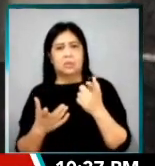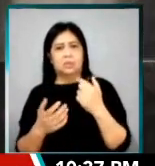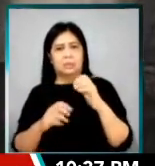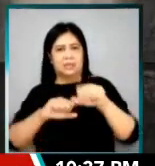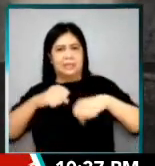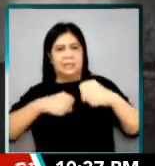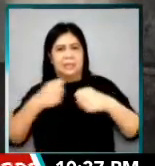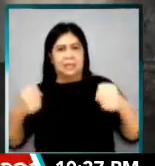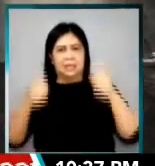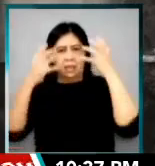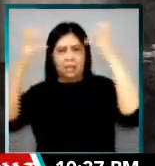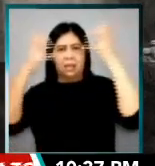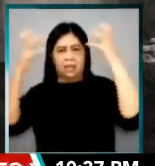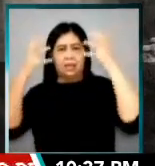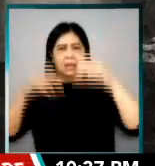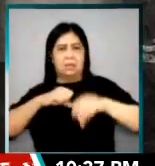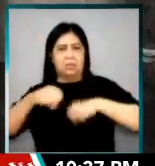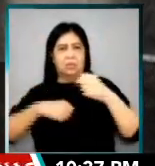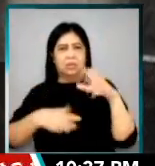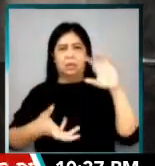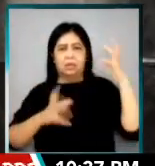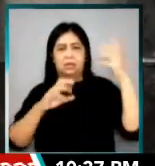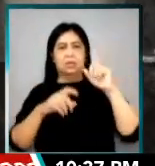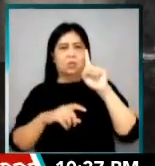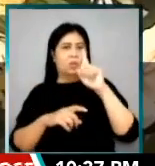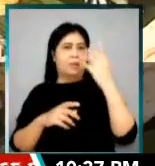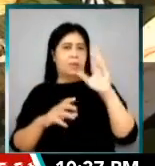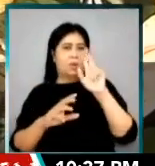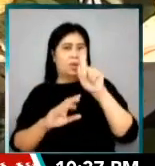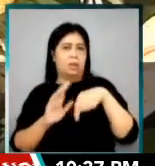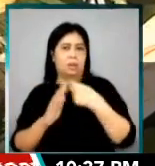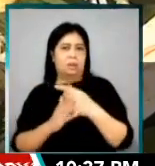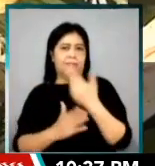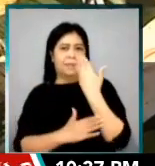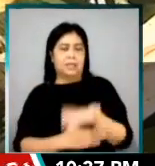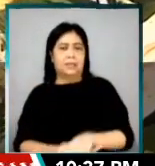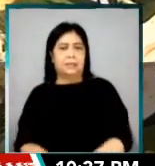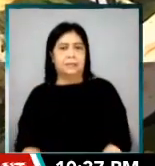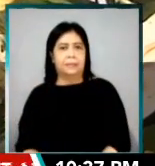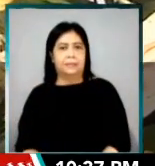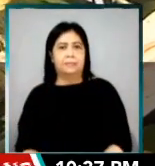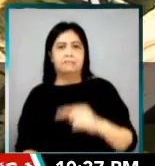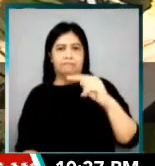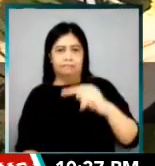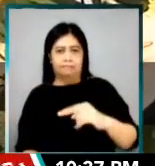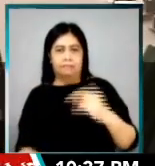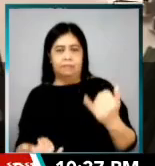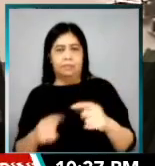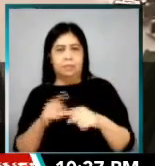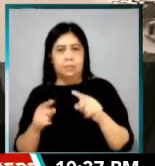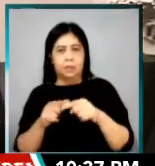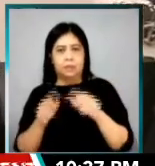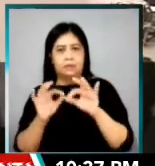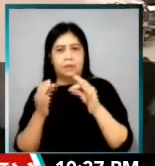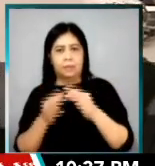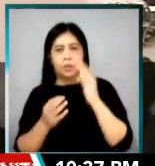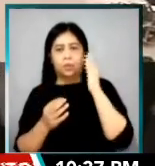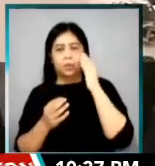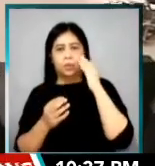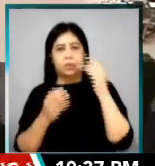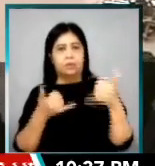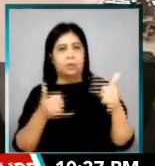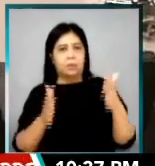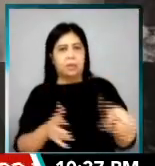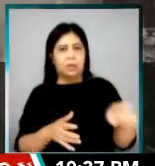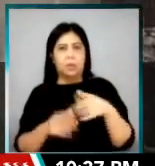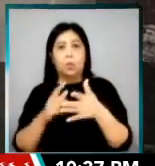na. Oh, wala pa isang oras. Alam namatay na. Nakaburol na si Paul nang malaman ng pamilya mula sa mga kalaro ng bata ang nangyari.